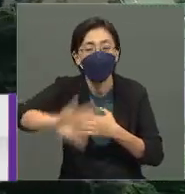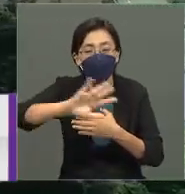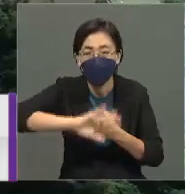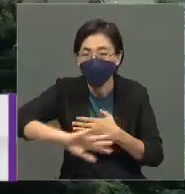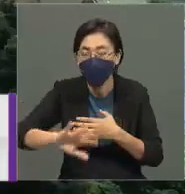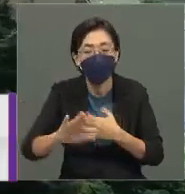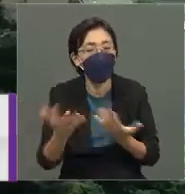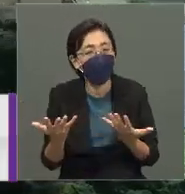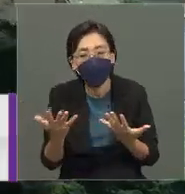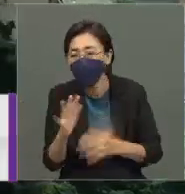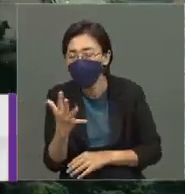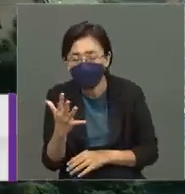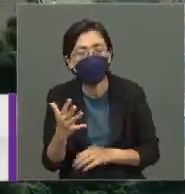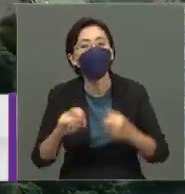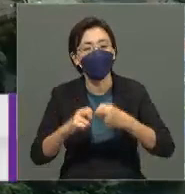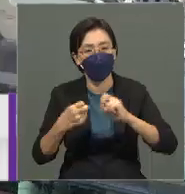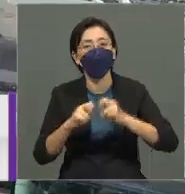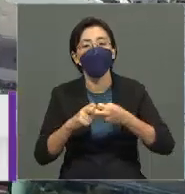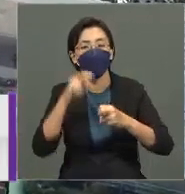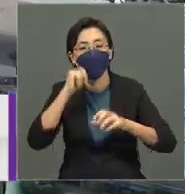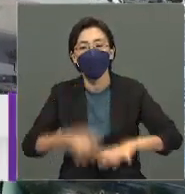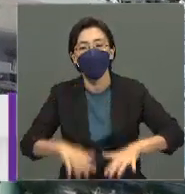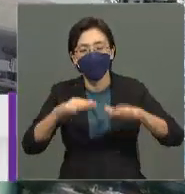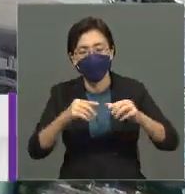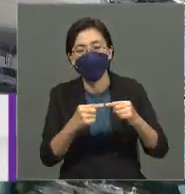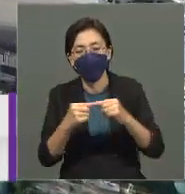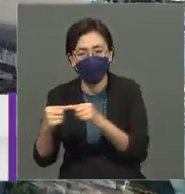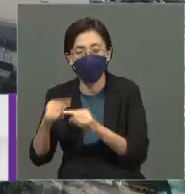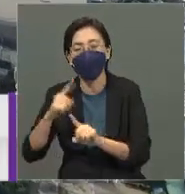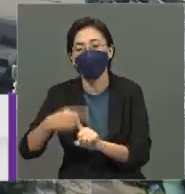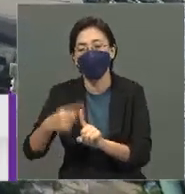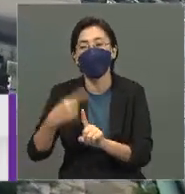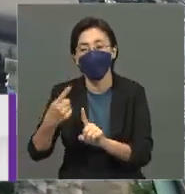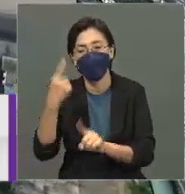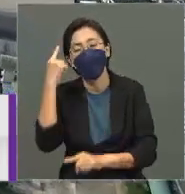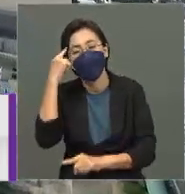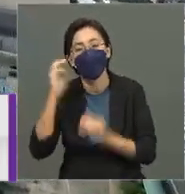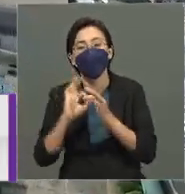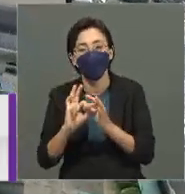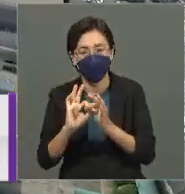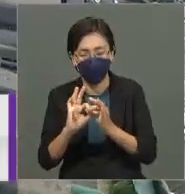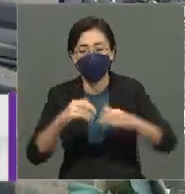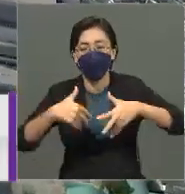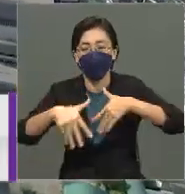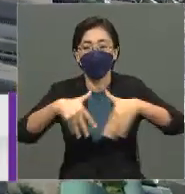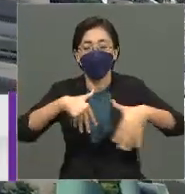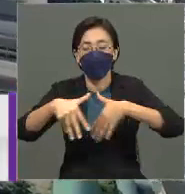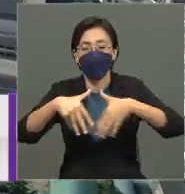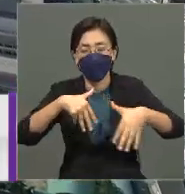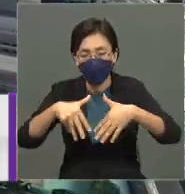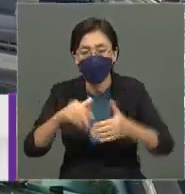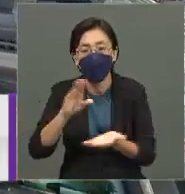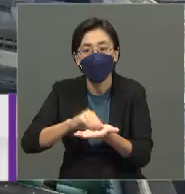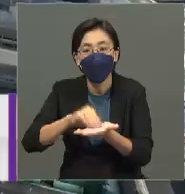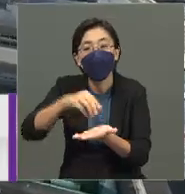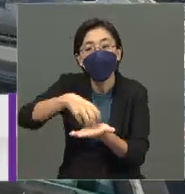ณะนี้อีกนะครับอาจจะทำให้พวกเขาถูกน้ำท่วมนานต่อไปอีก1เดือนนะครับชาวบ้านที่นี่ให้ข้อมูลน